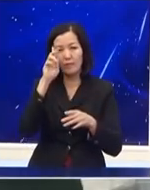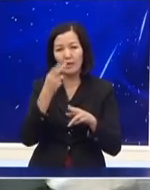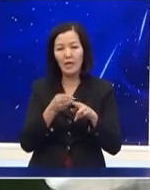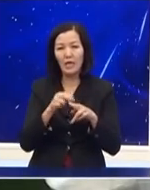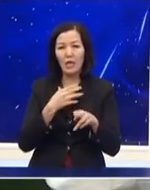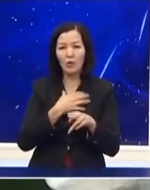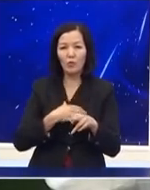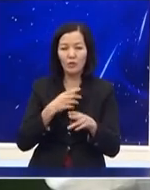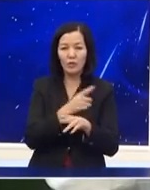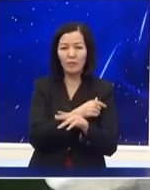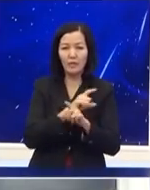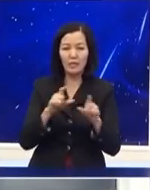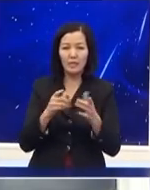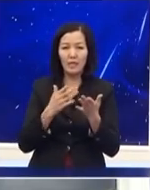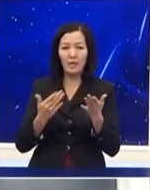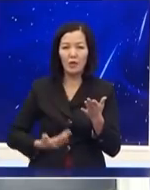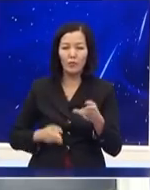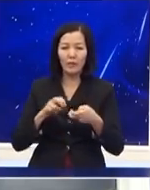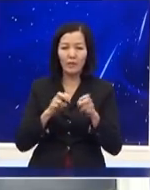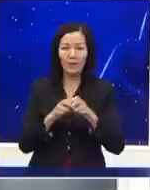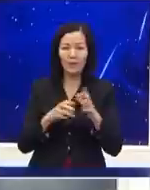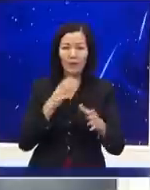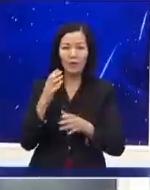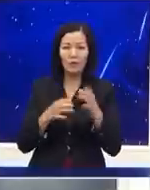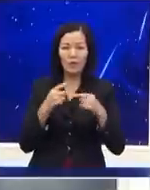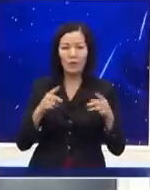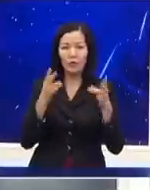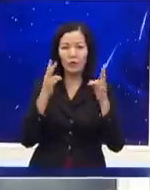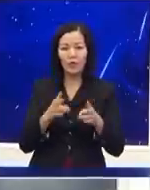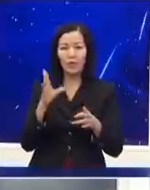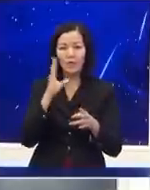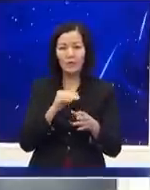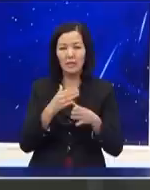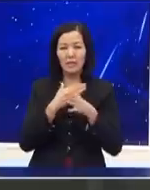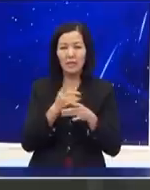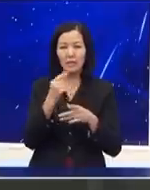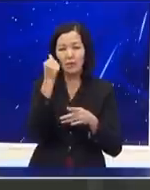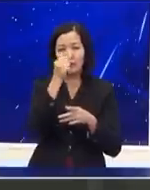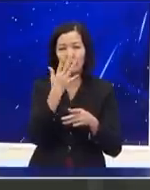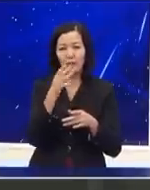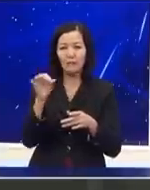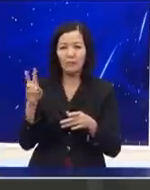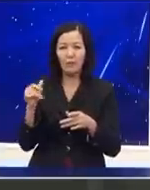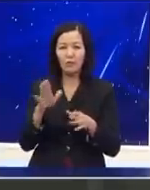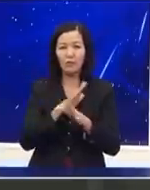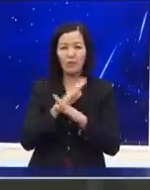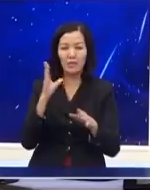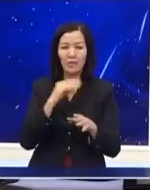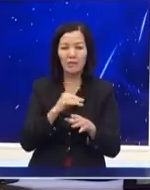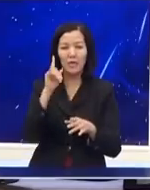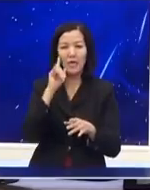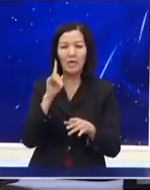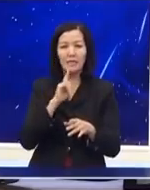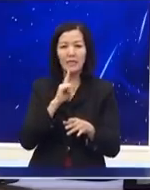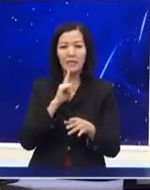ең өзекті медициналық әлеуметтік мәселенің бірі. Дүние жүзінде түрлі жарақат алу салдарынан жылына 5 миллион адам қаза табады екен. Қазақстанда